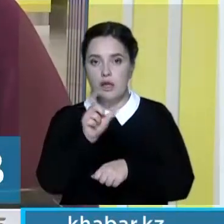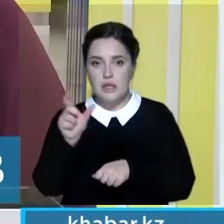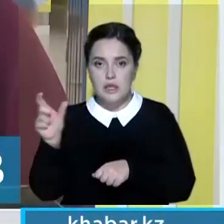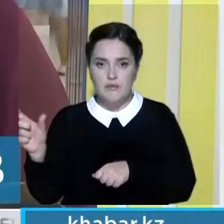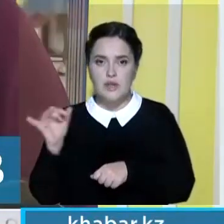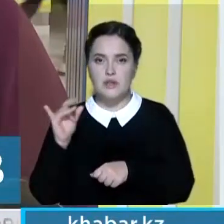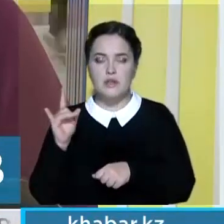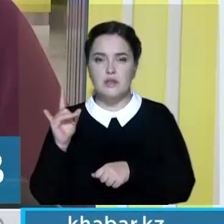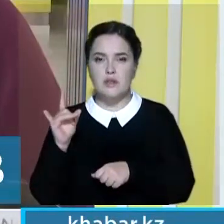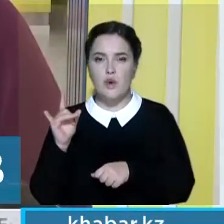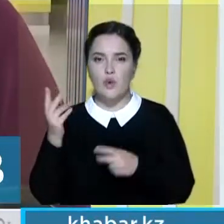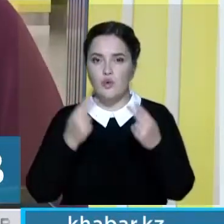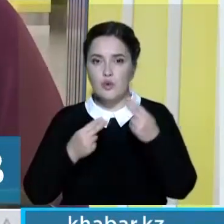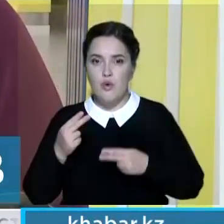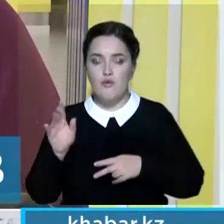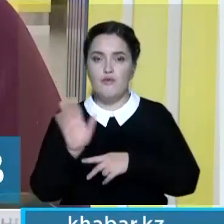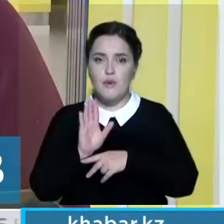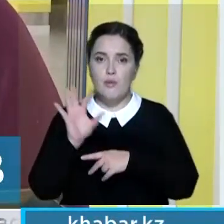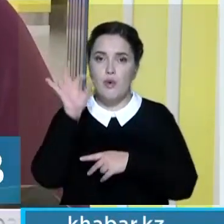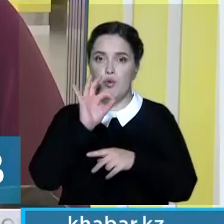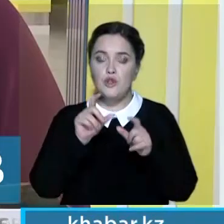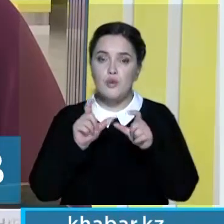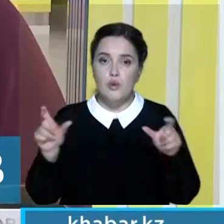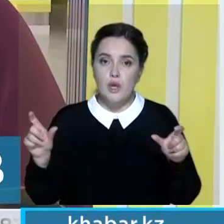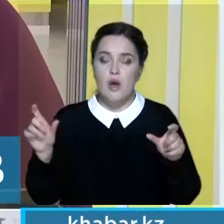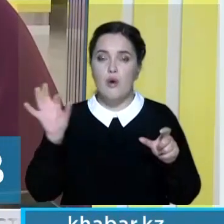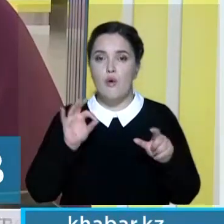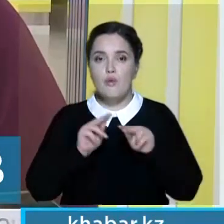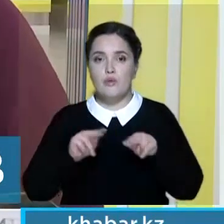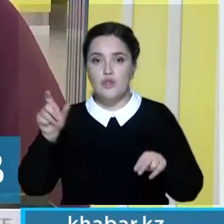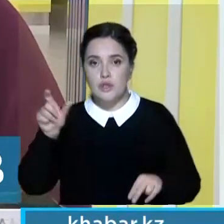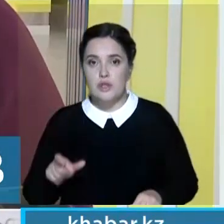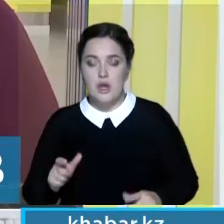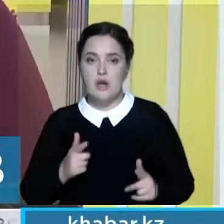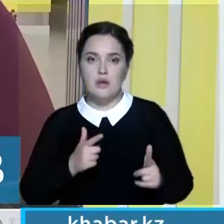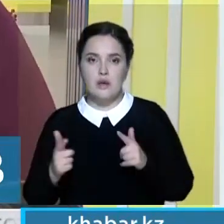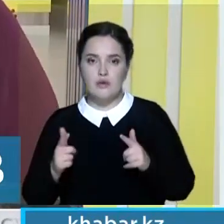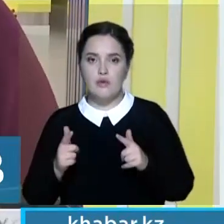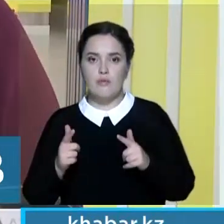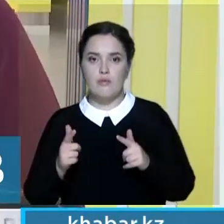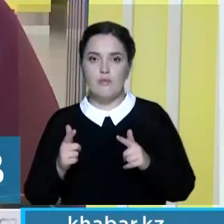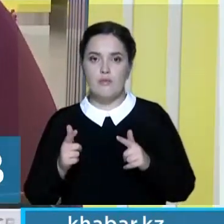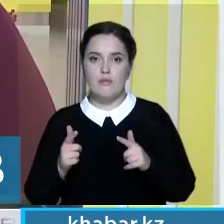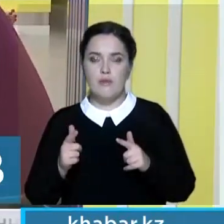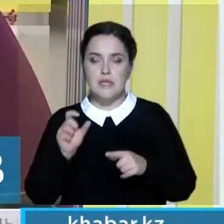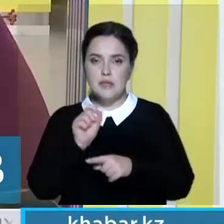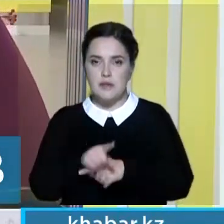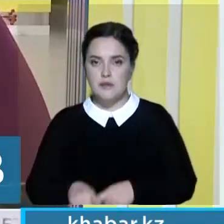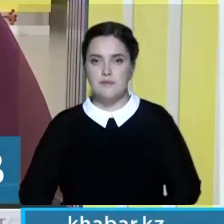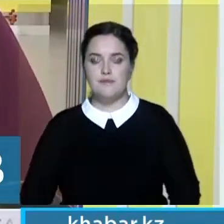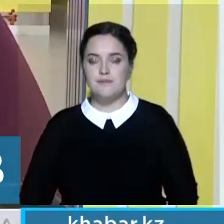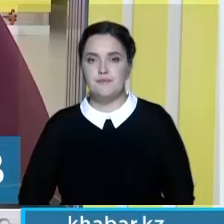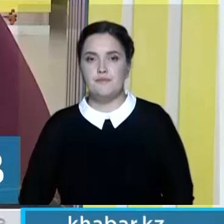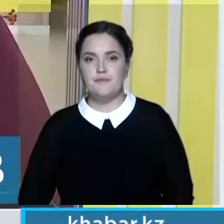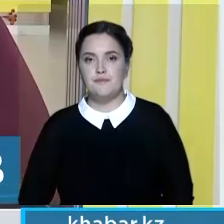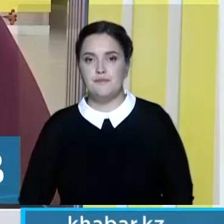художественных фильмов о школе и об учителях. И, в общем-то, готовлю из них педагогические ситуации, задачи. Вот